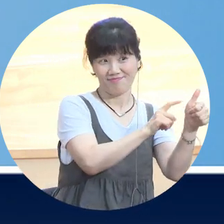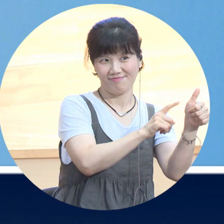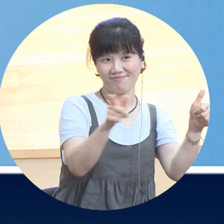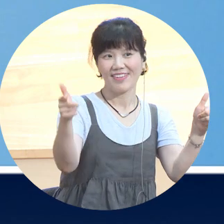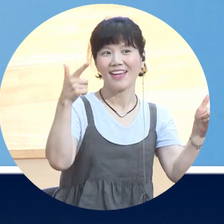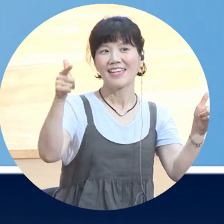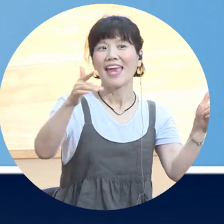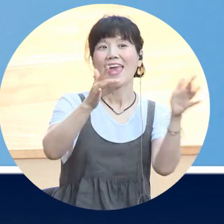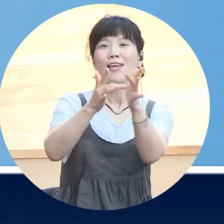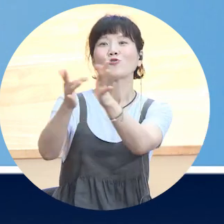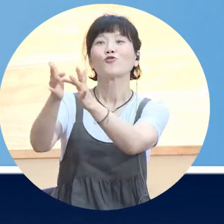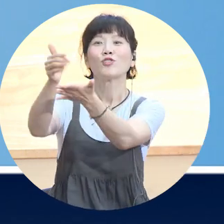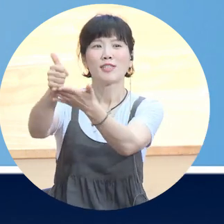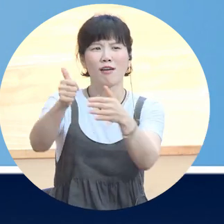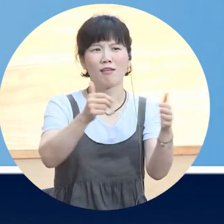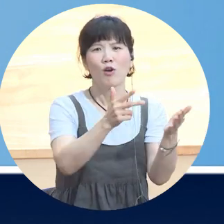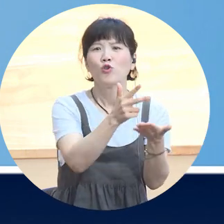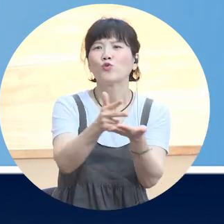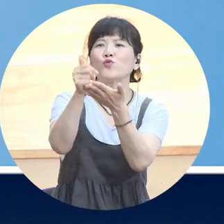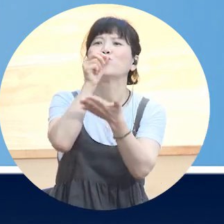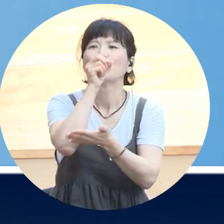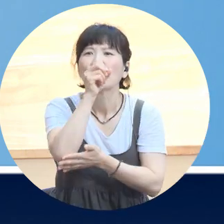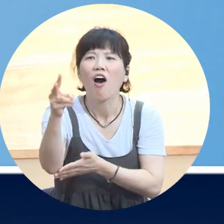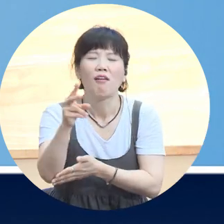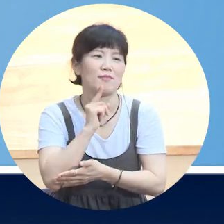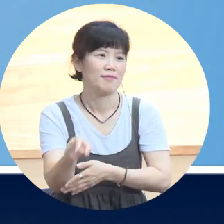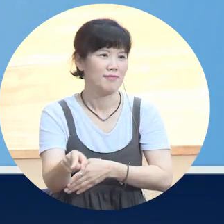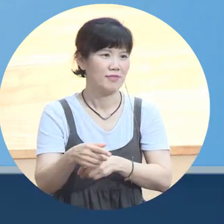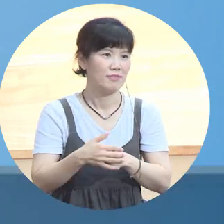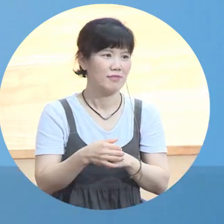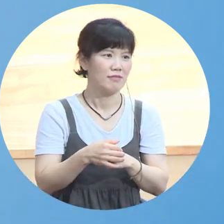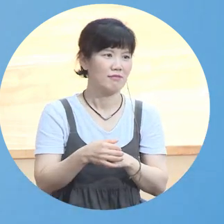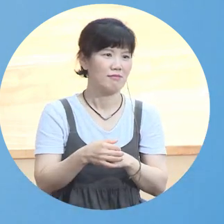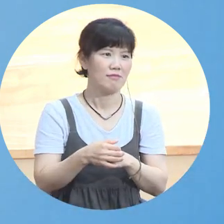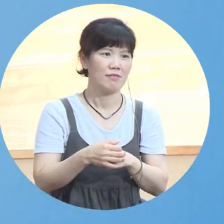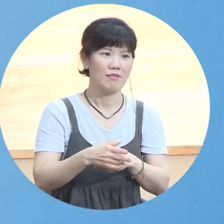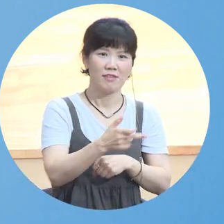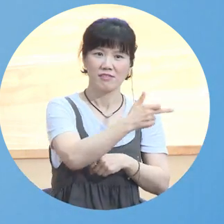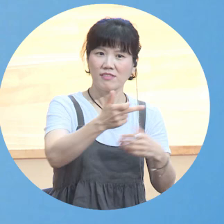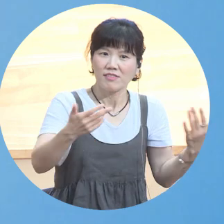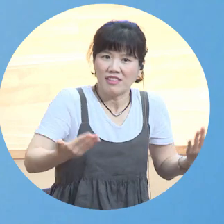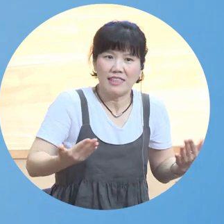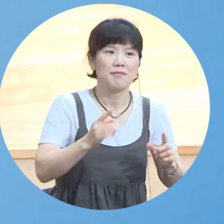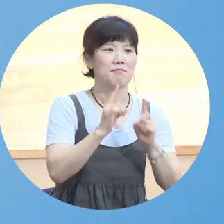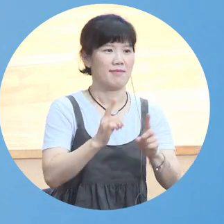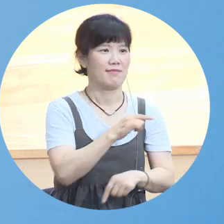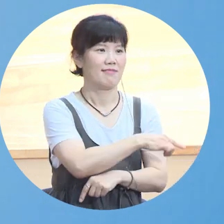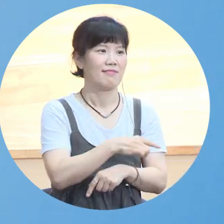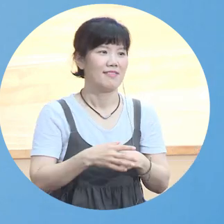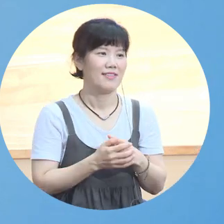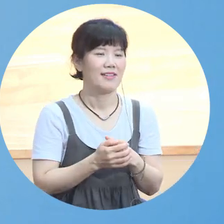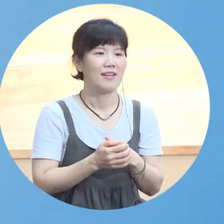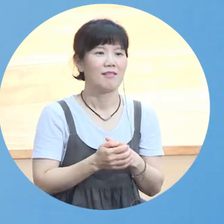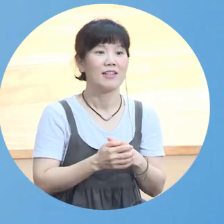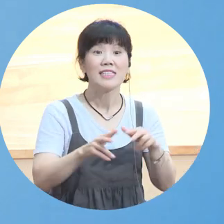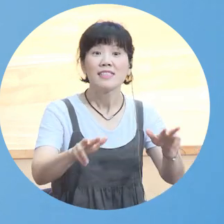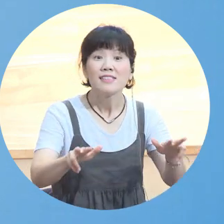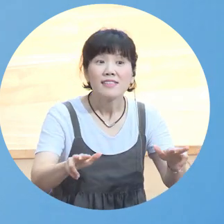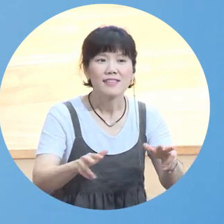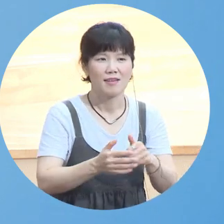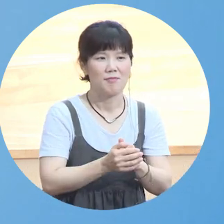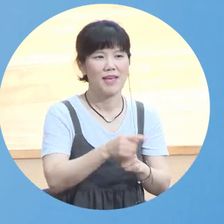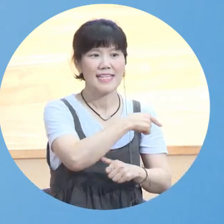주여 큰 형을 소리를 지 말이야 죽음 이 신화는